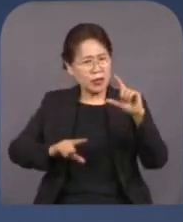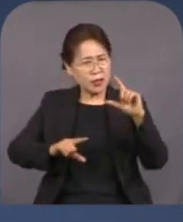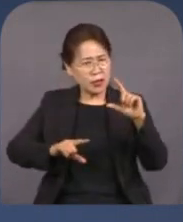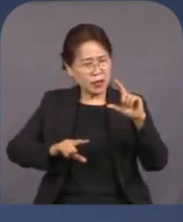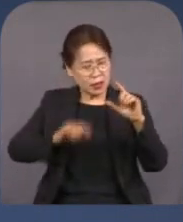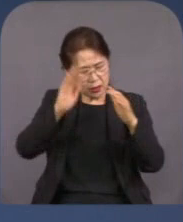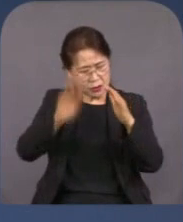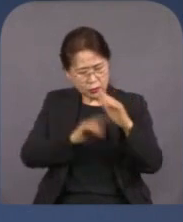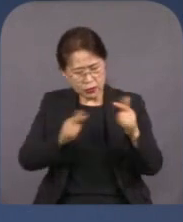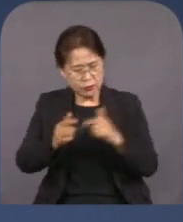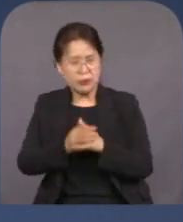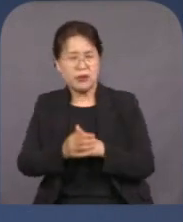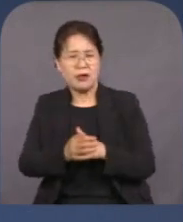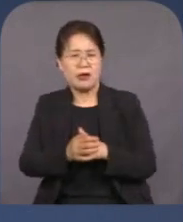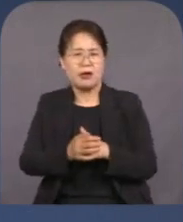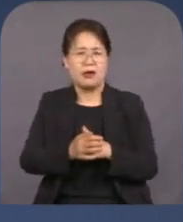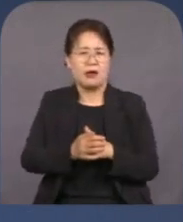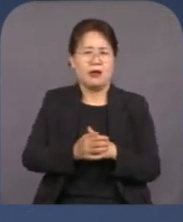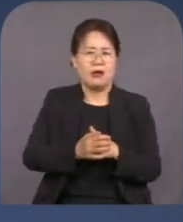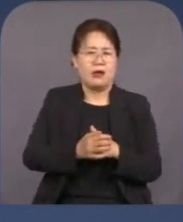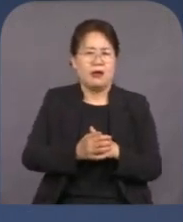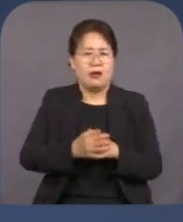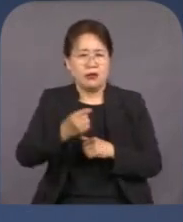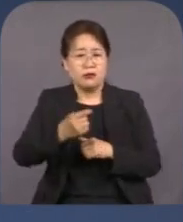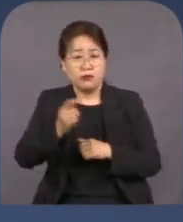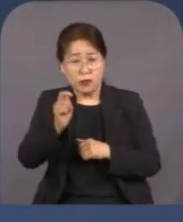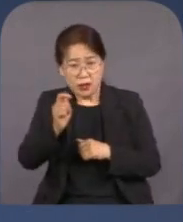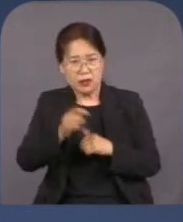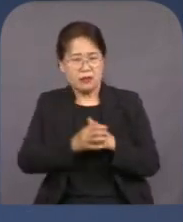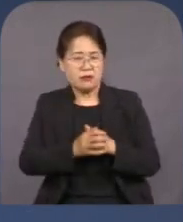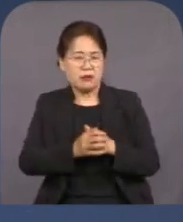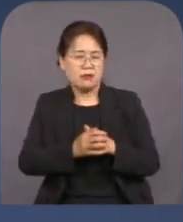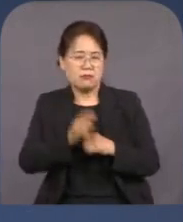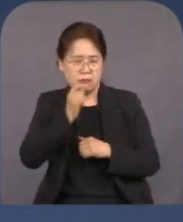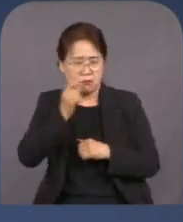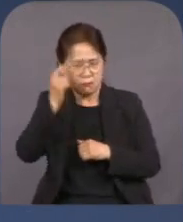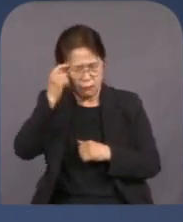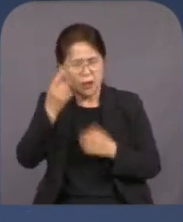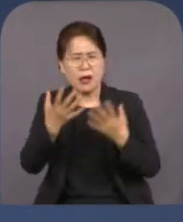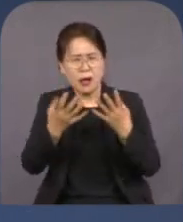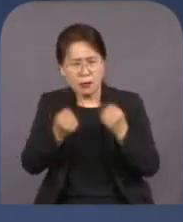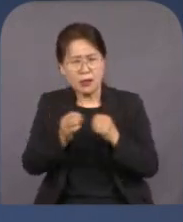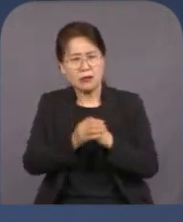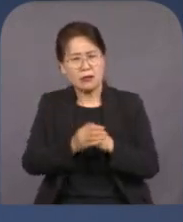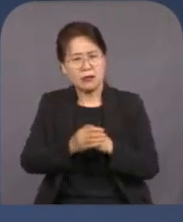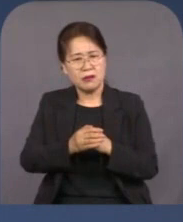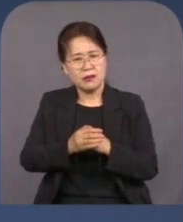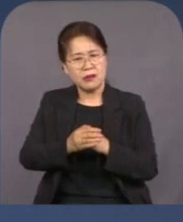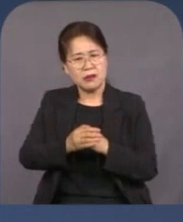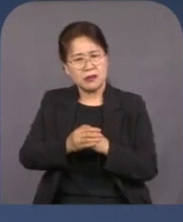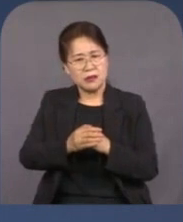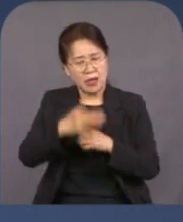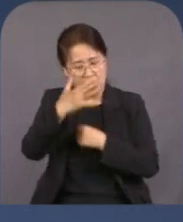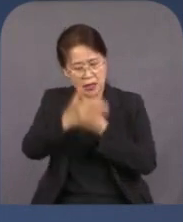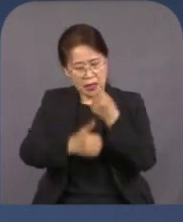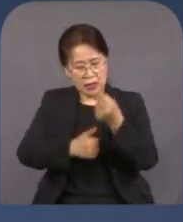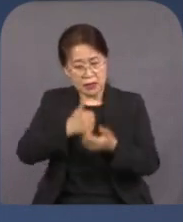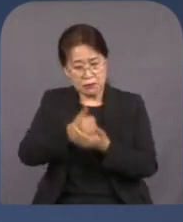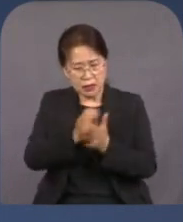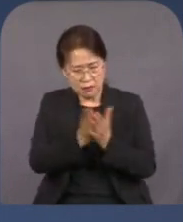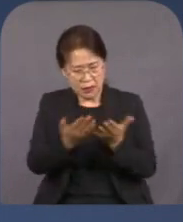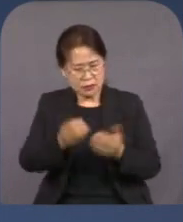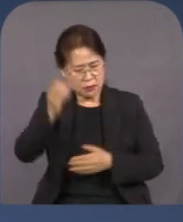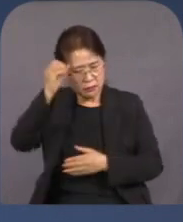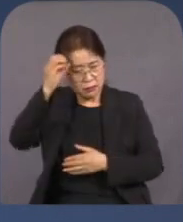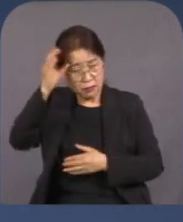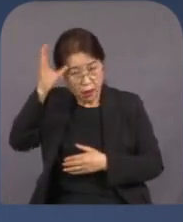큐티도 많이 하고요 성경 공부를 통해서 이전보다 이전에 사람들보다 훨씬 더 많은 성경적인 지식을 가지고